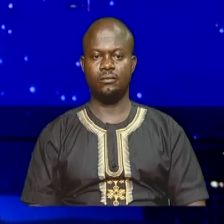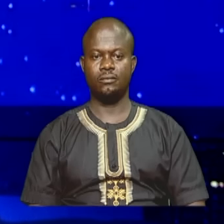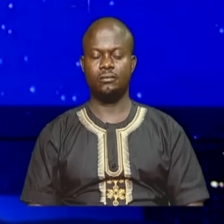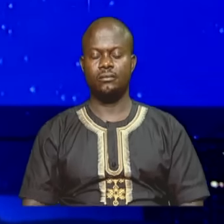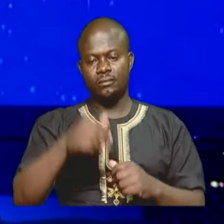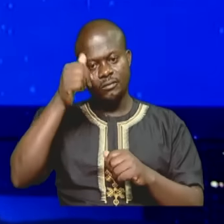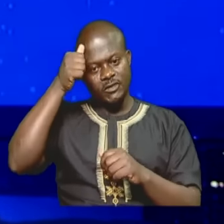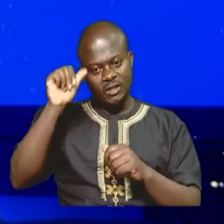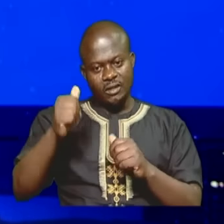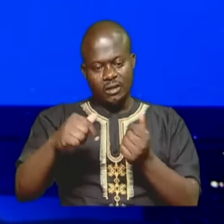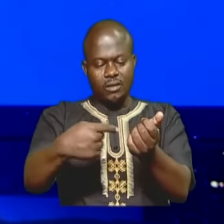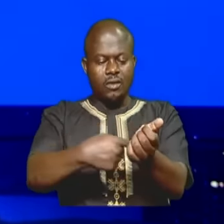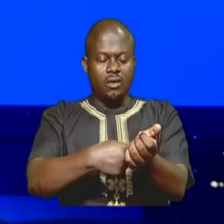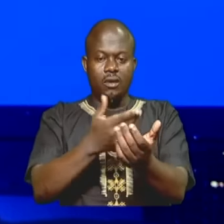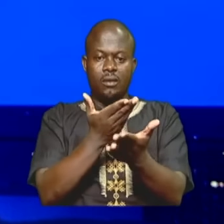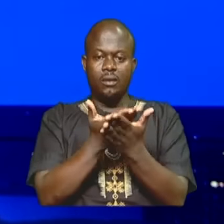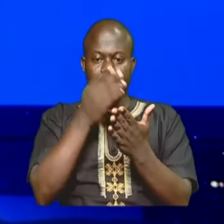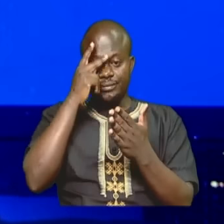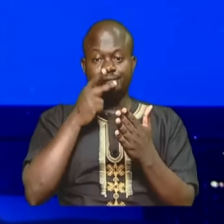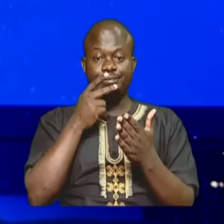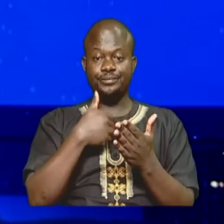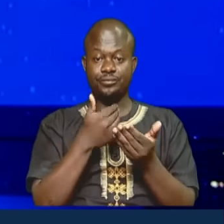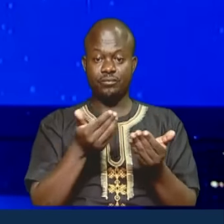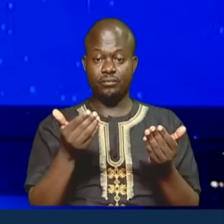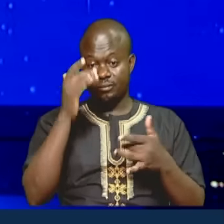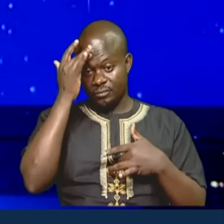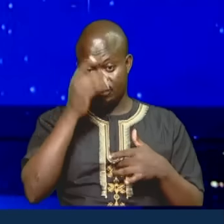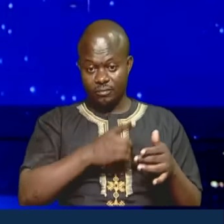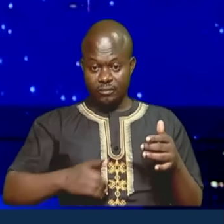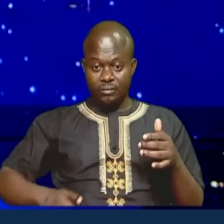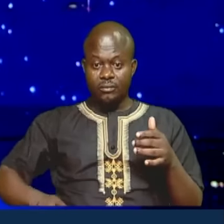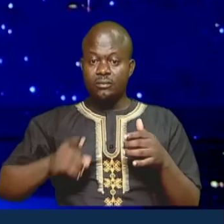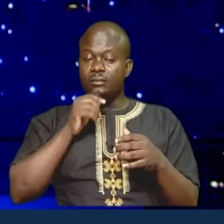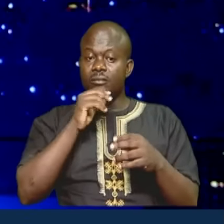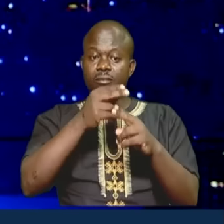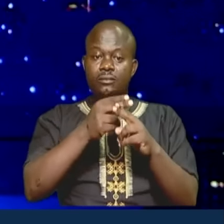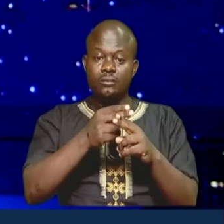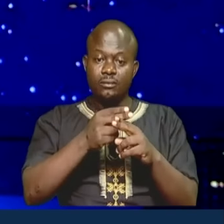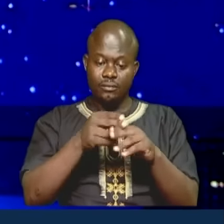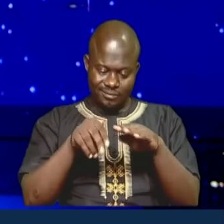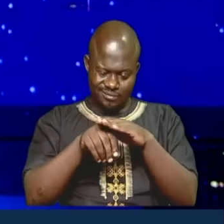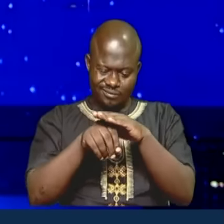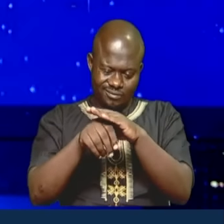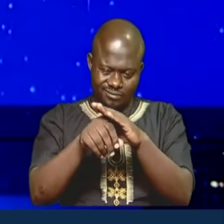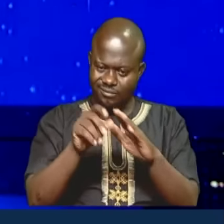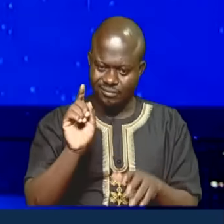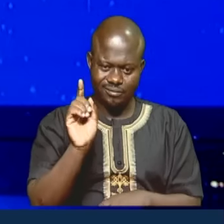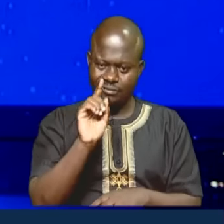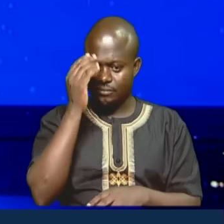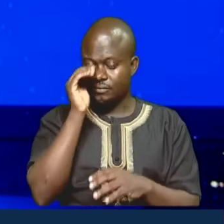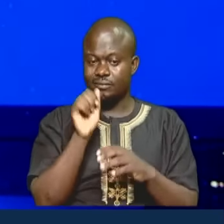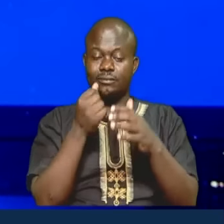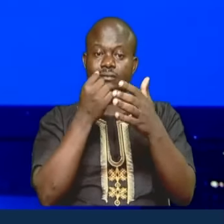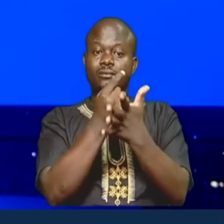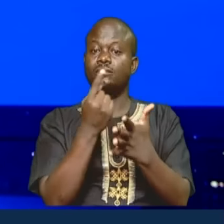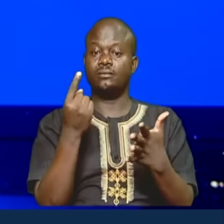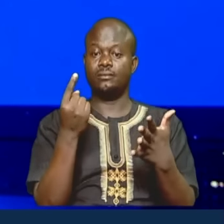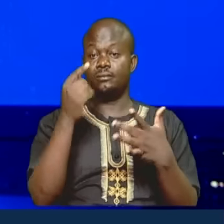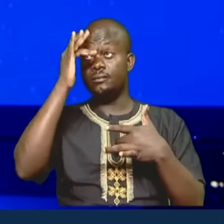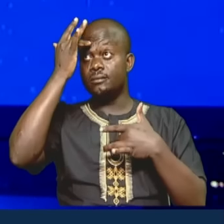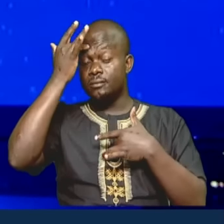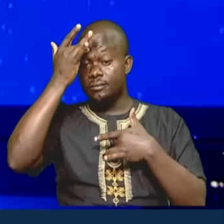Abahanga mu buvuzi basaba ababyeyi bafite abana barwaye diabete kutayitiranya n'amarozi kuko ngo bishobora gutuma